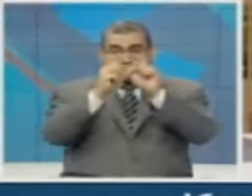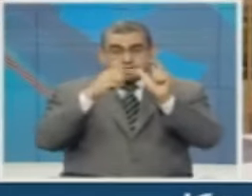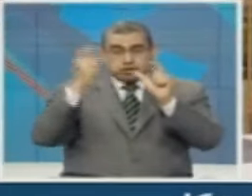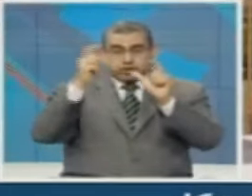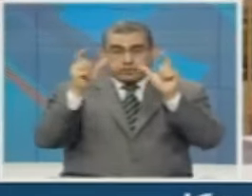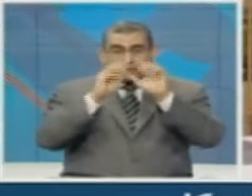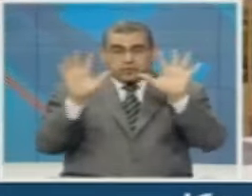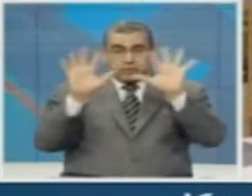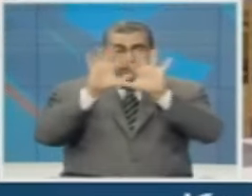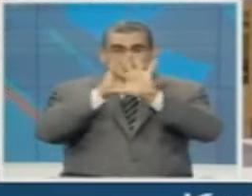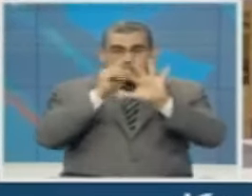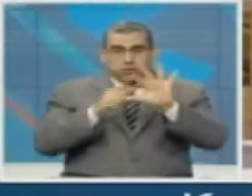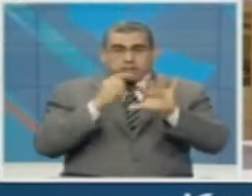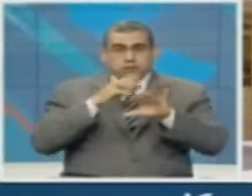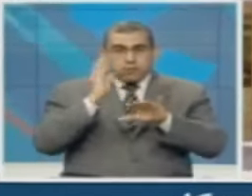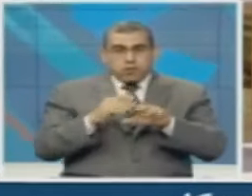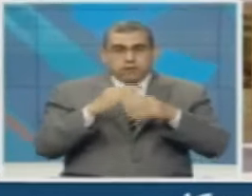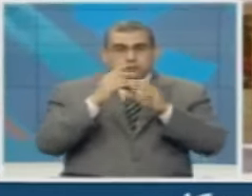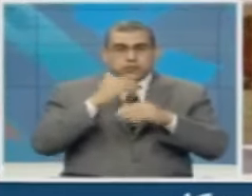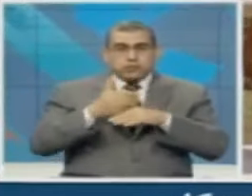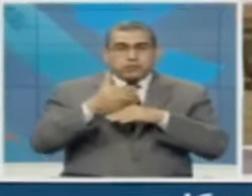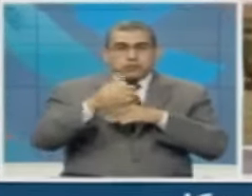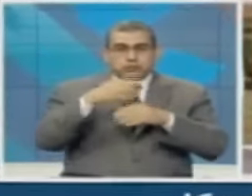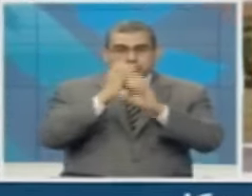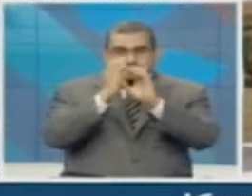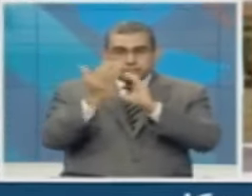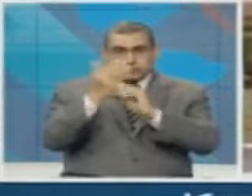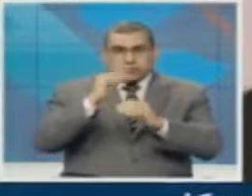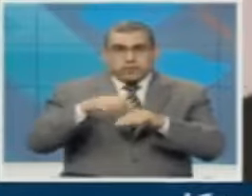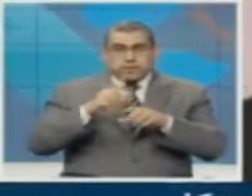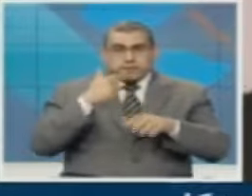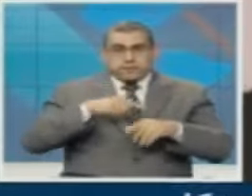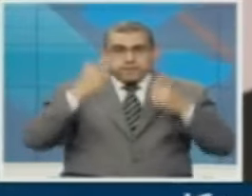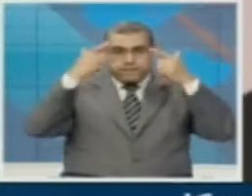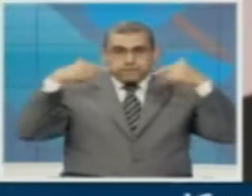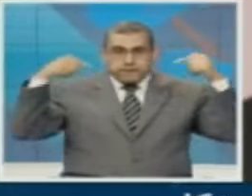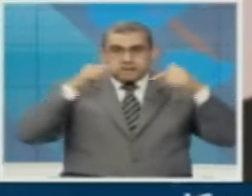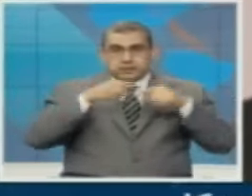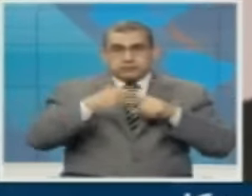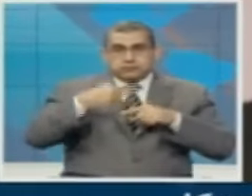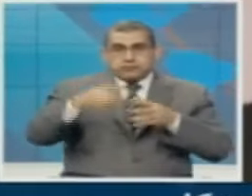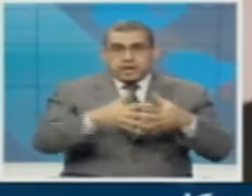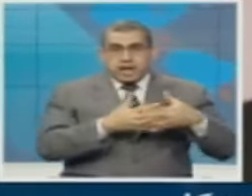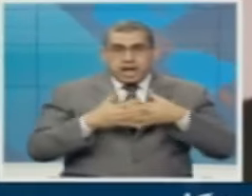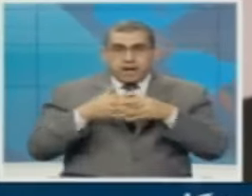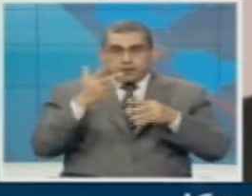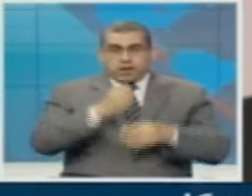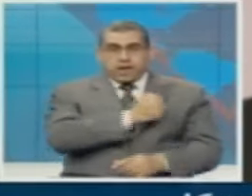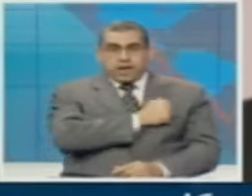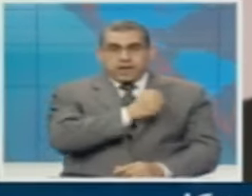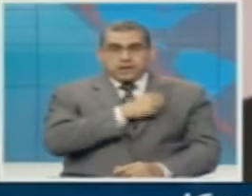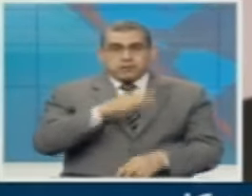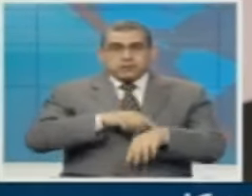رؤية الكسوف ممكنة على طول مسار يبدأ في المكسيك ثم يعبر الولايات المتحدة إلى كندا